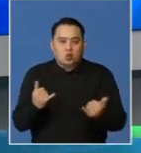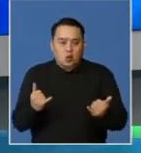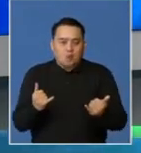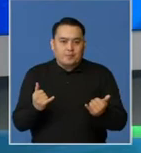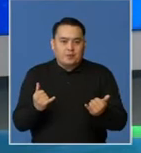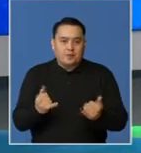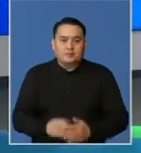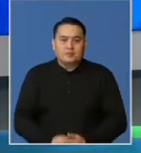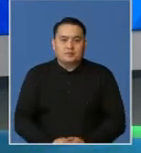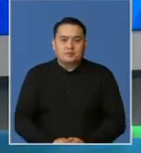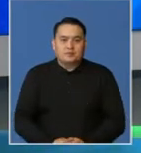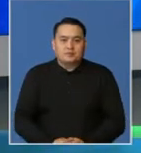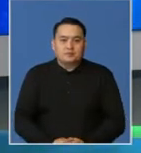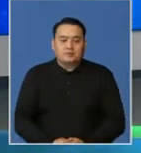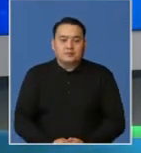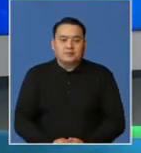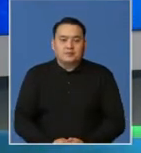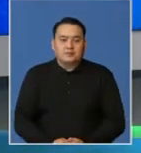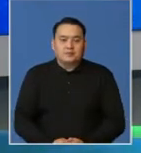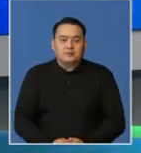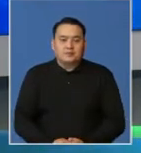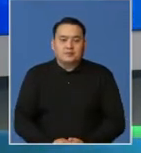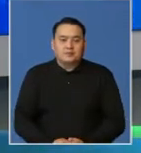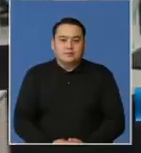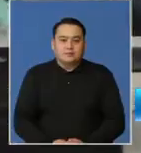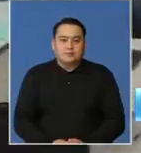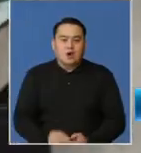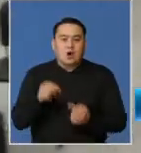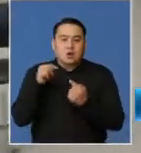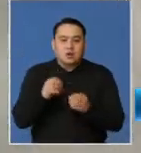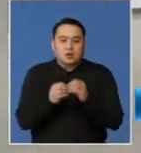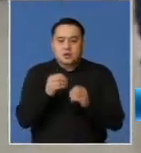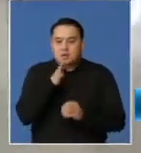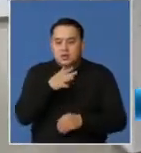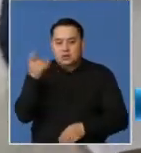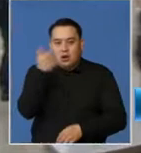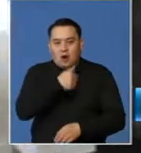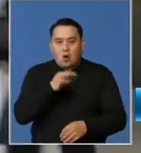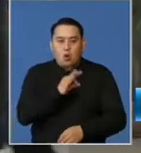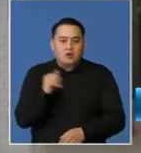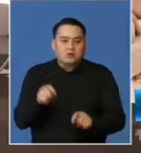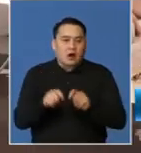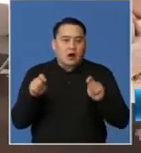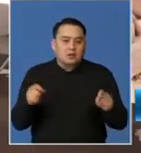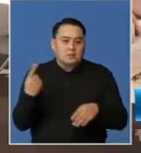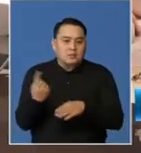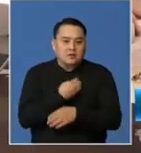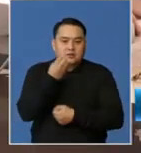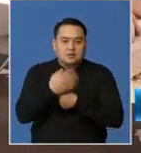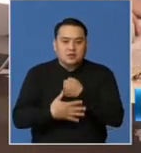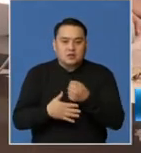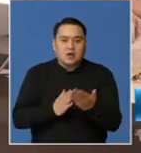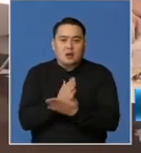услуг. Подробности в следующем материале. Ровно 10 лет назад по всей стране официально открылись первые центры